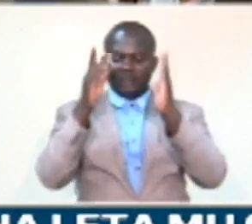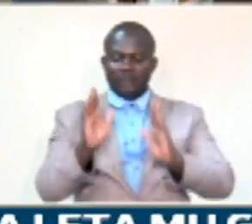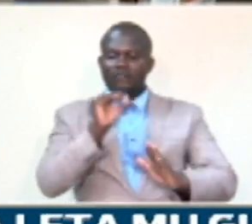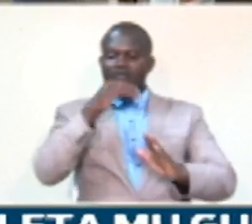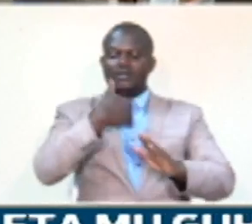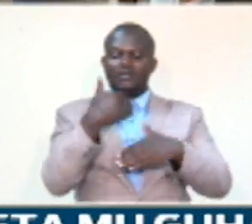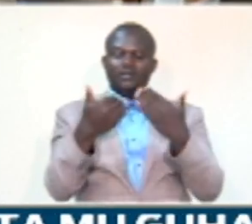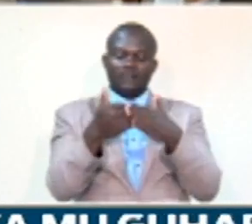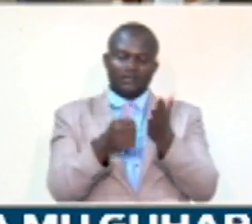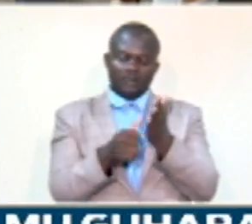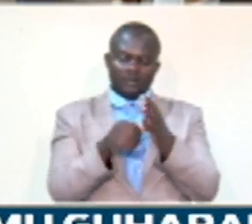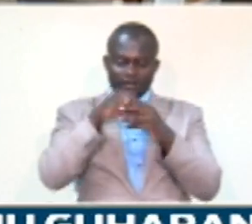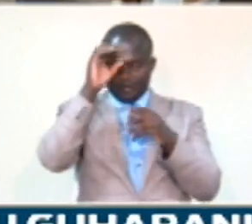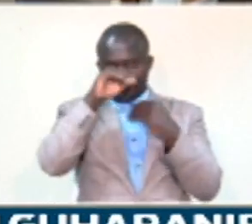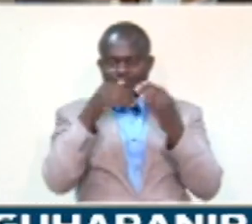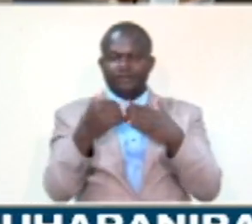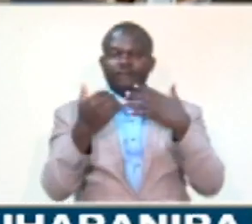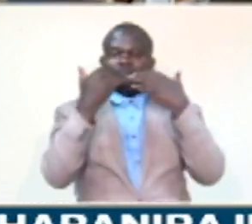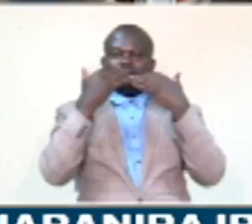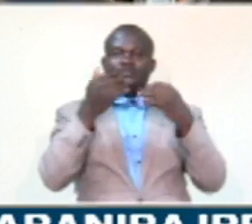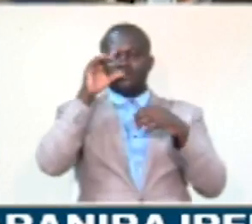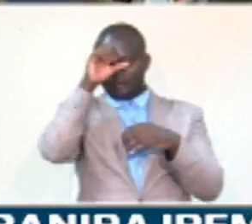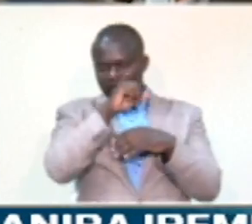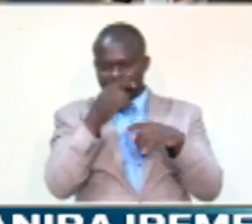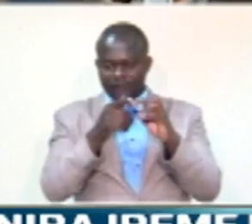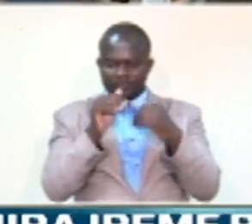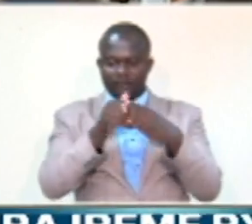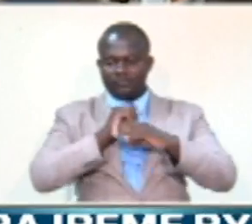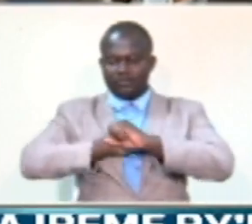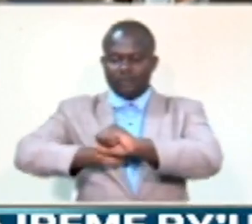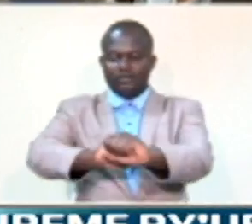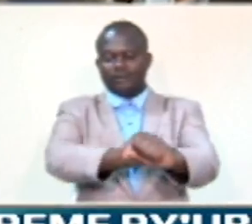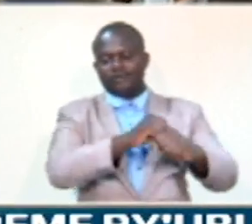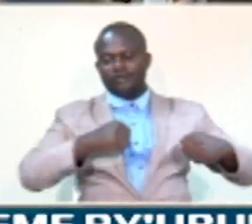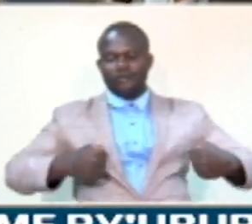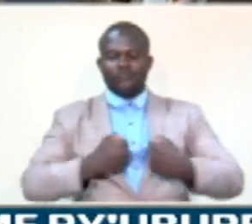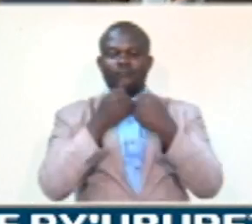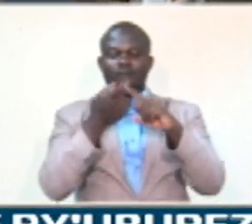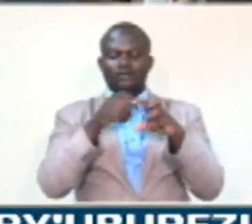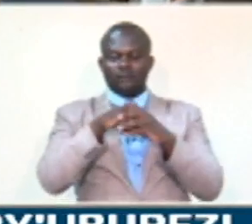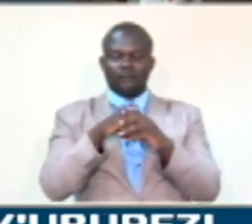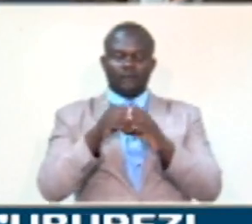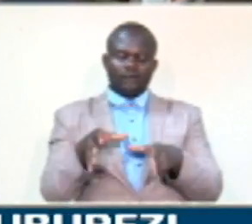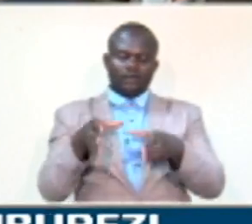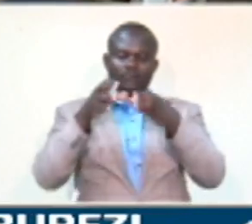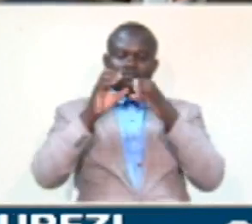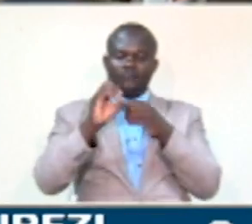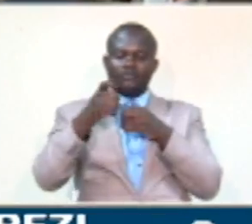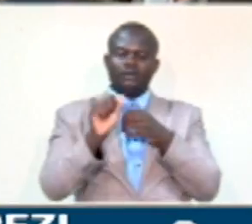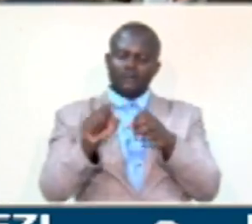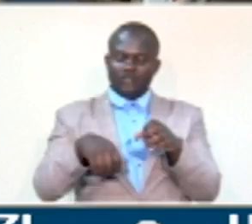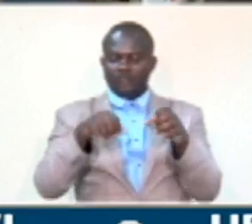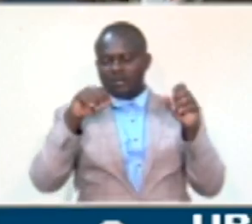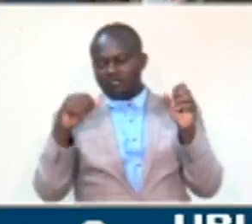batagira ikibazo cyo gushaka umwuka ngo bawubure noneho bikarinda n'impanuka zishobora guterwa n'amacupa ya oxygen ashobora kugwa